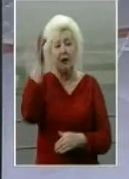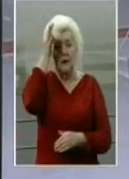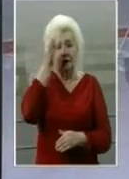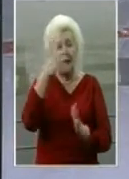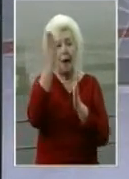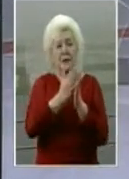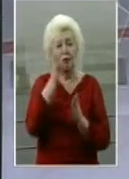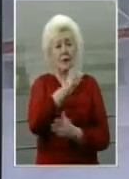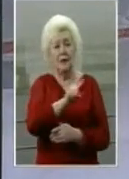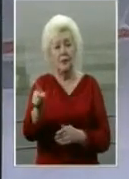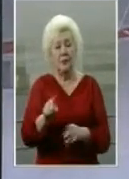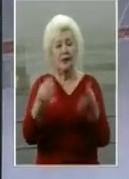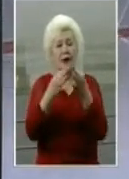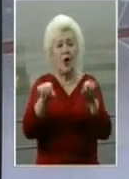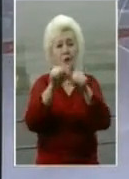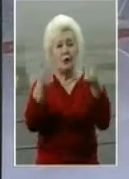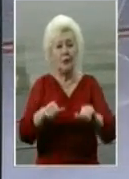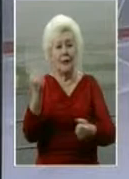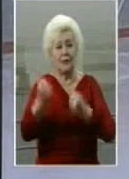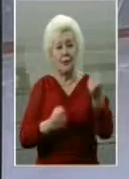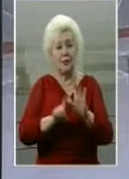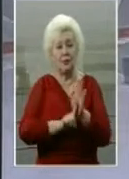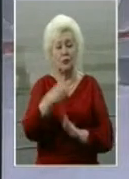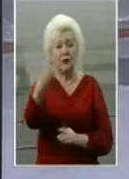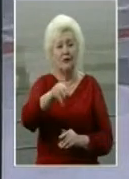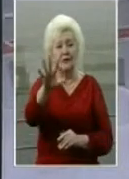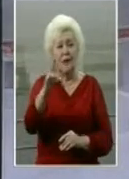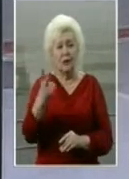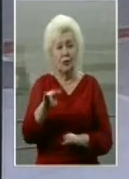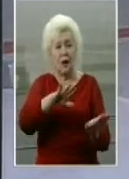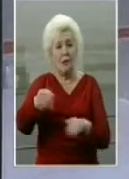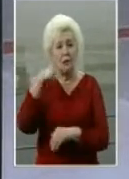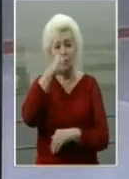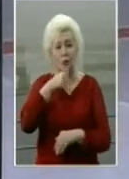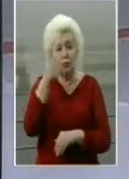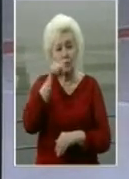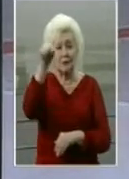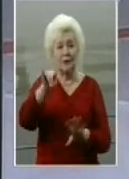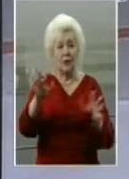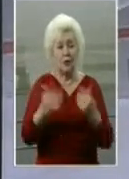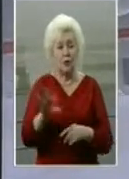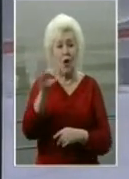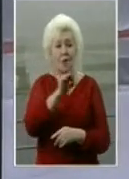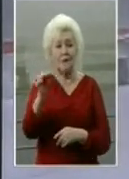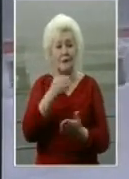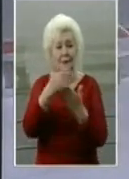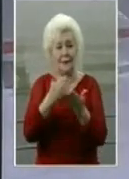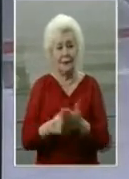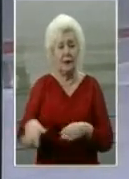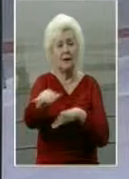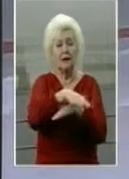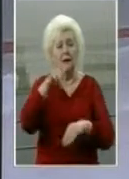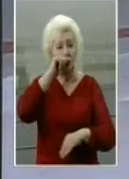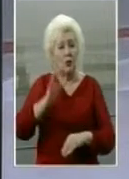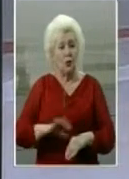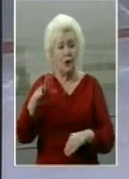Нагадаємо, пільговий період для розмитнення авто розпочався 25 листопада минулого року. На той момент, за офіційними даними, на території